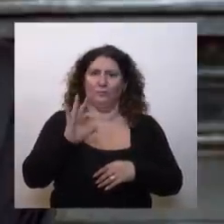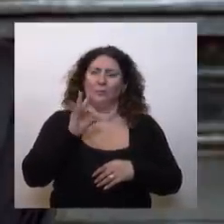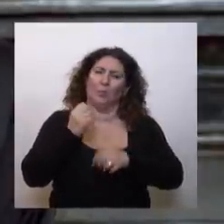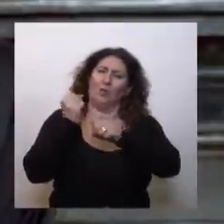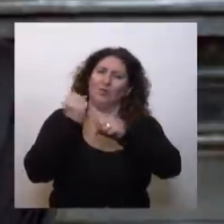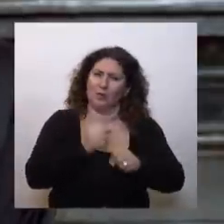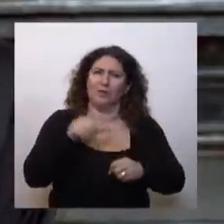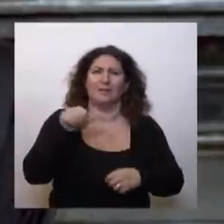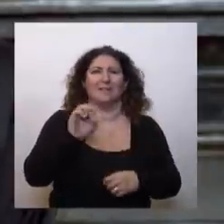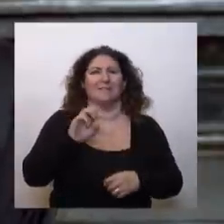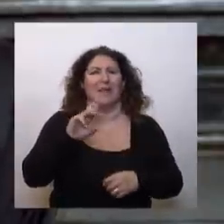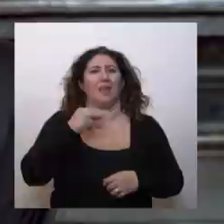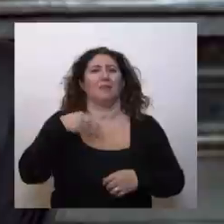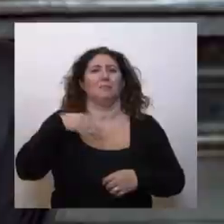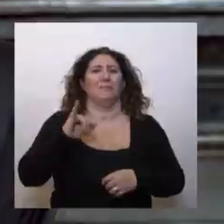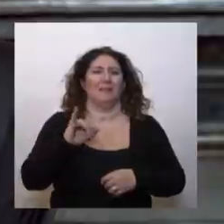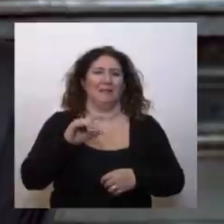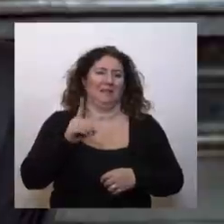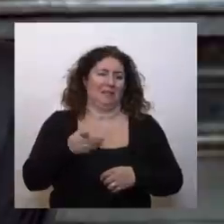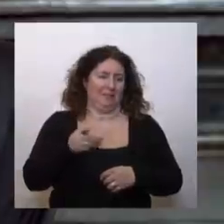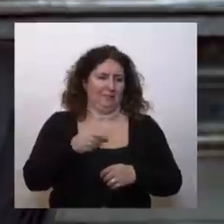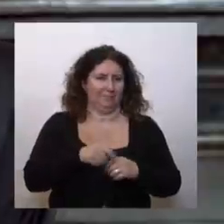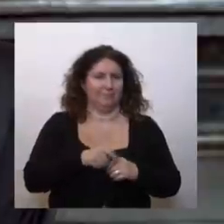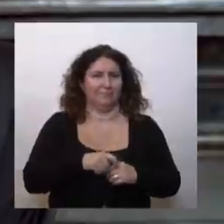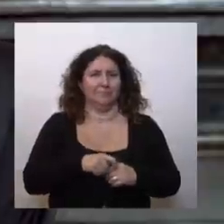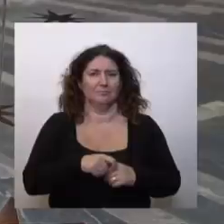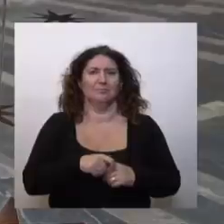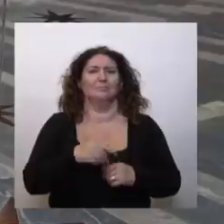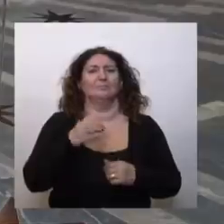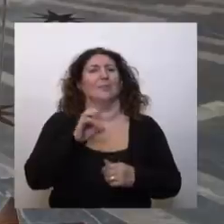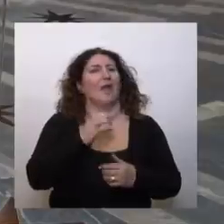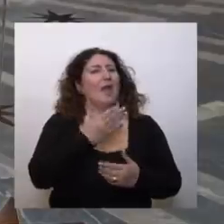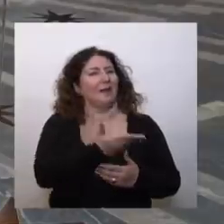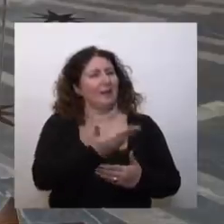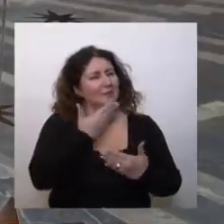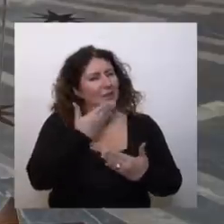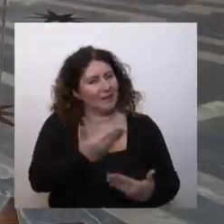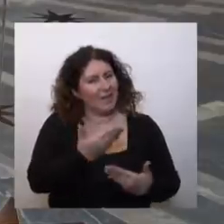Torino. Ernesto, grazie per la tua parola.